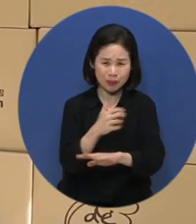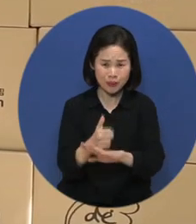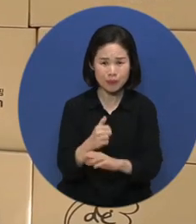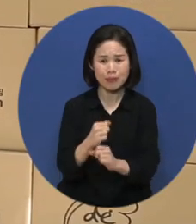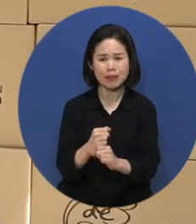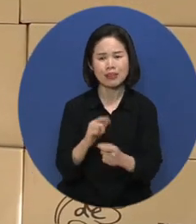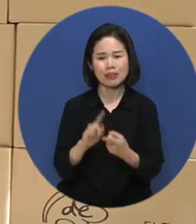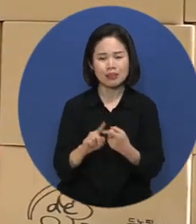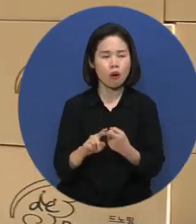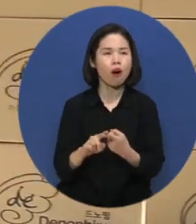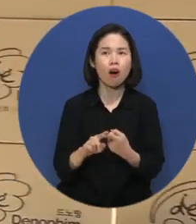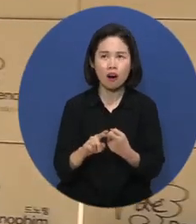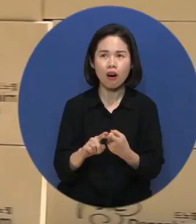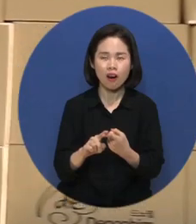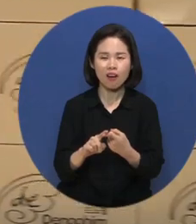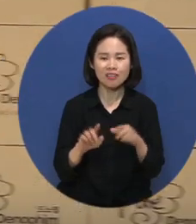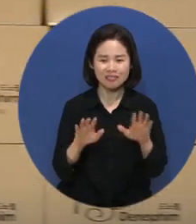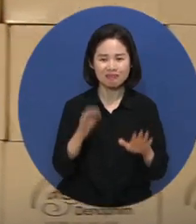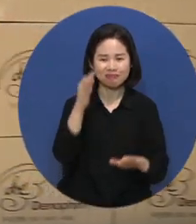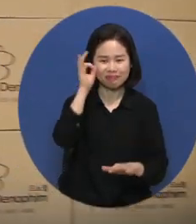네, 이빨